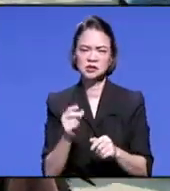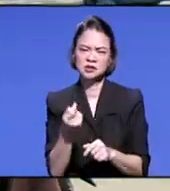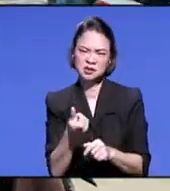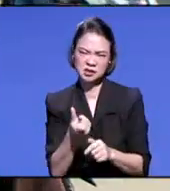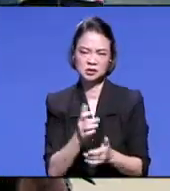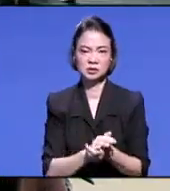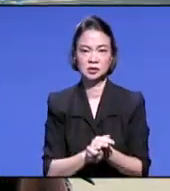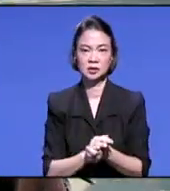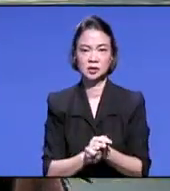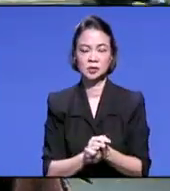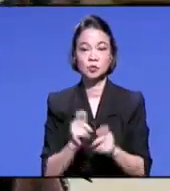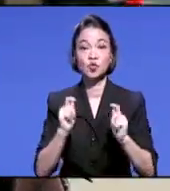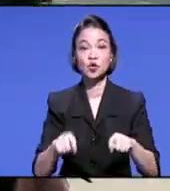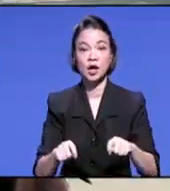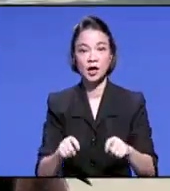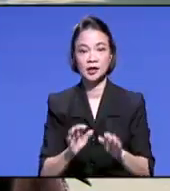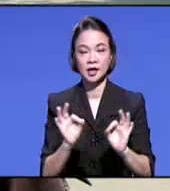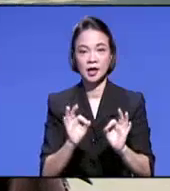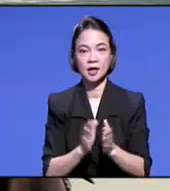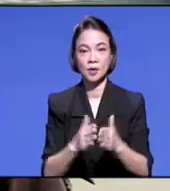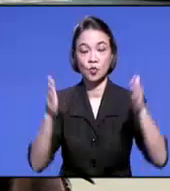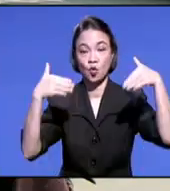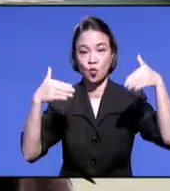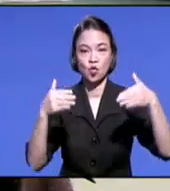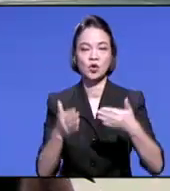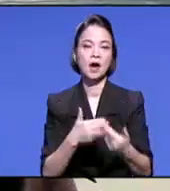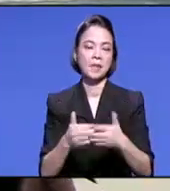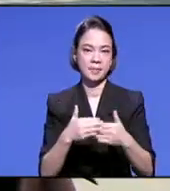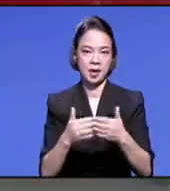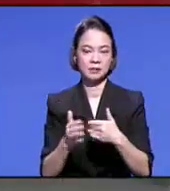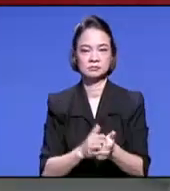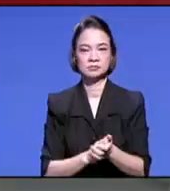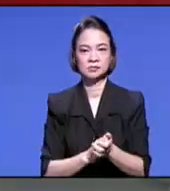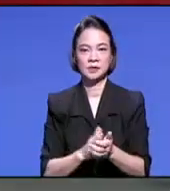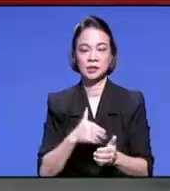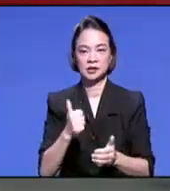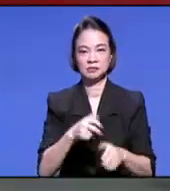bisa menggunakan yang tidak pakai promo pun nggak masalah, yang penting ada yang bisa bawa dia.